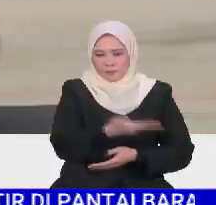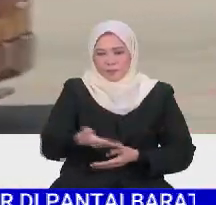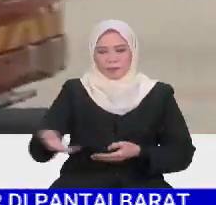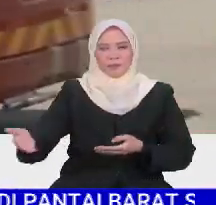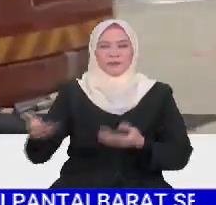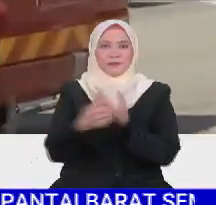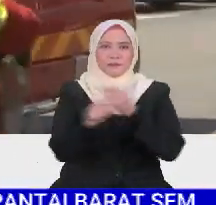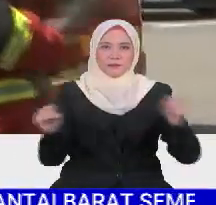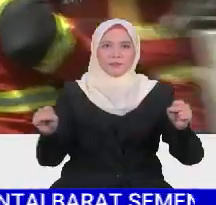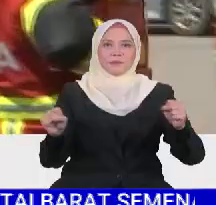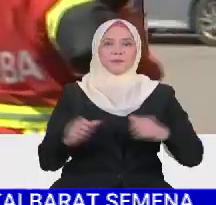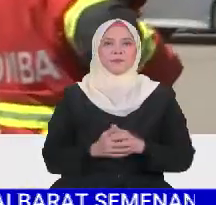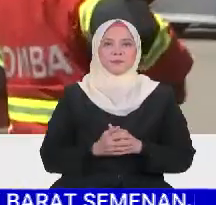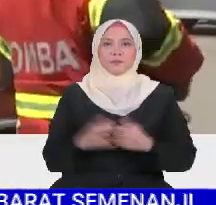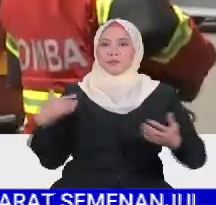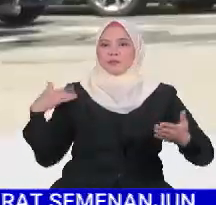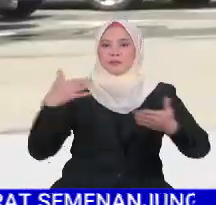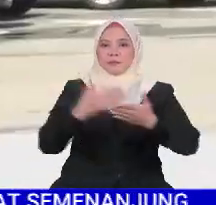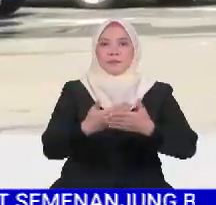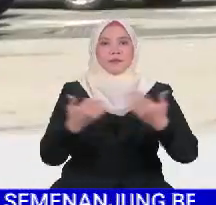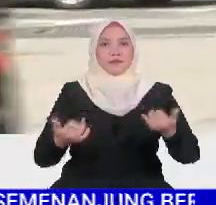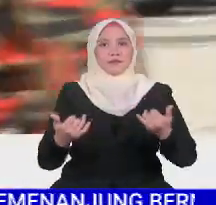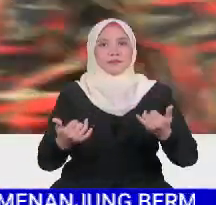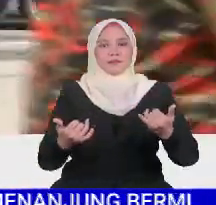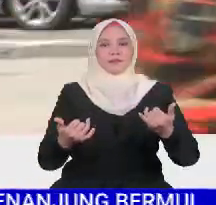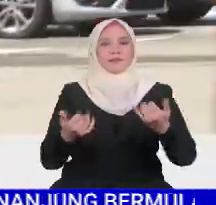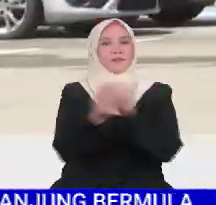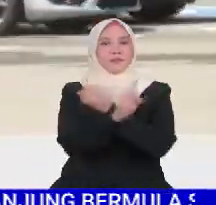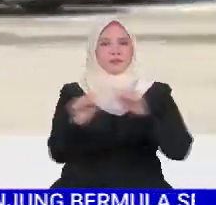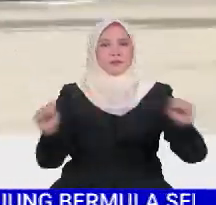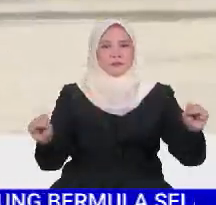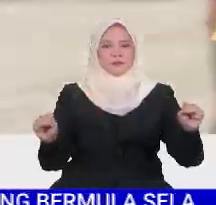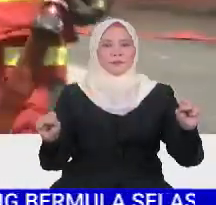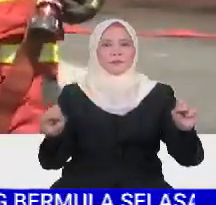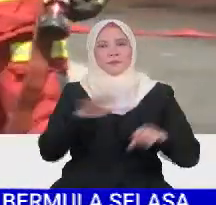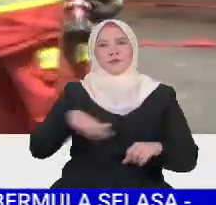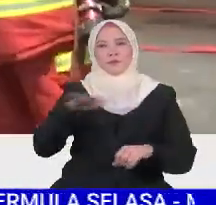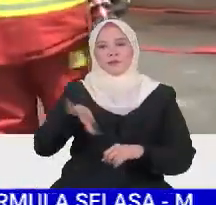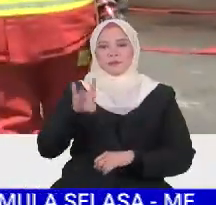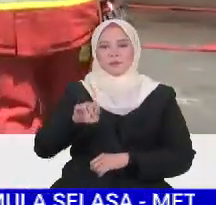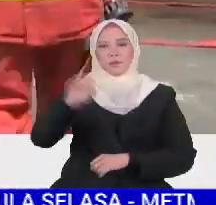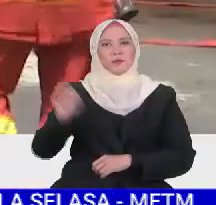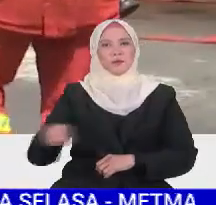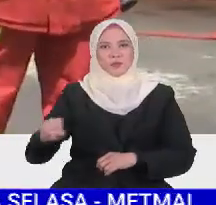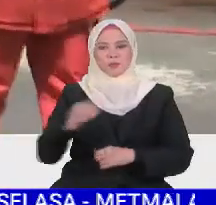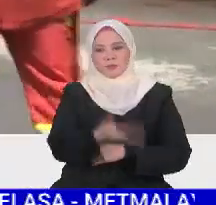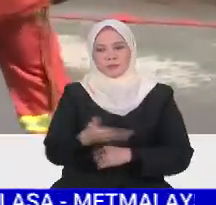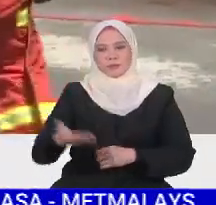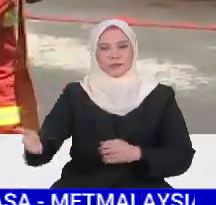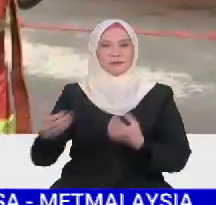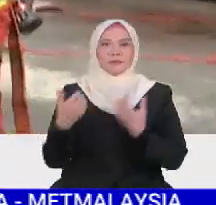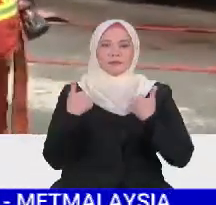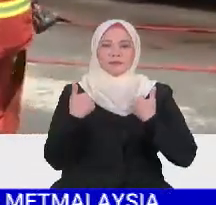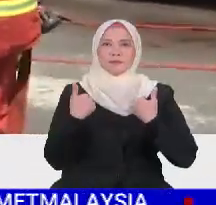kita sehingga Kini kita telah menyiapkan lebih kurang 80 ratus daripada esek-esek